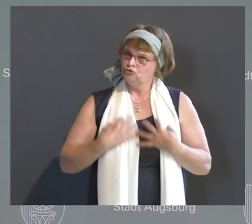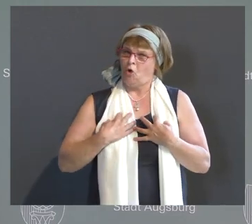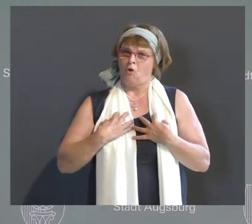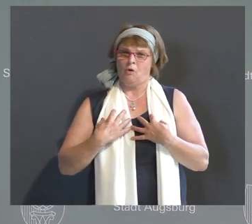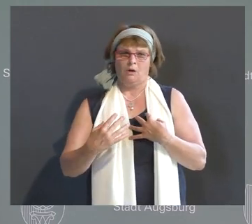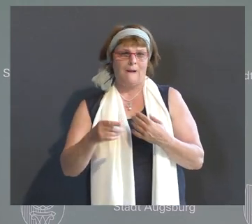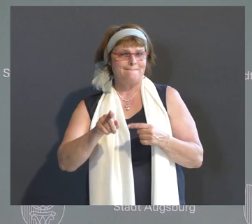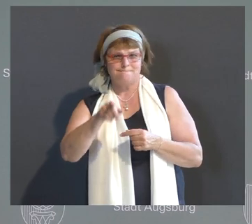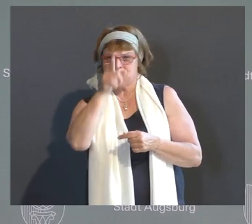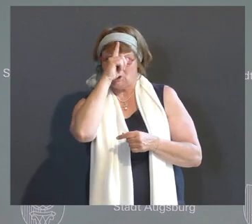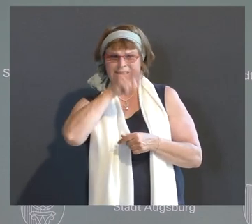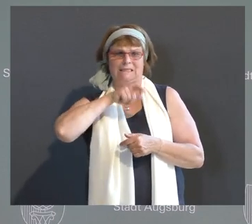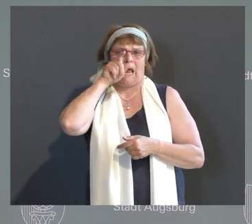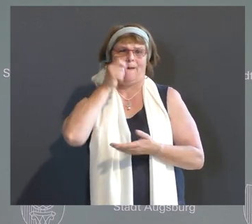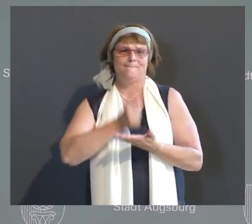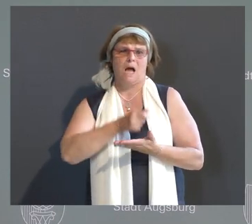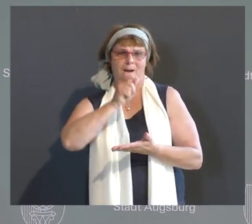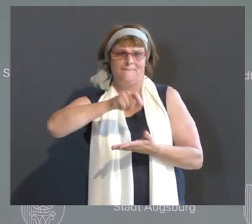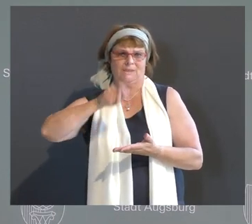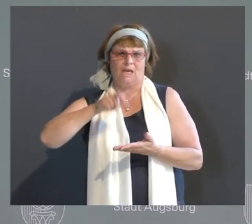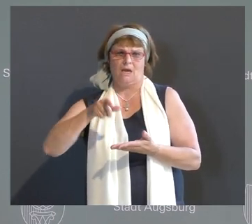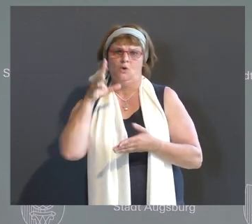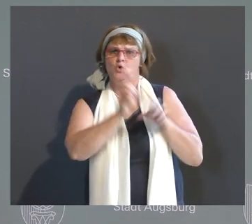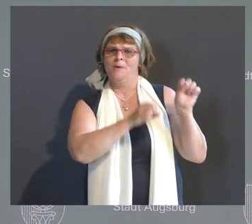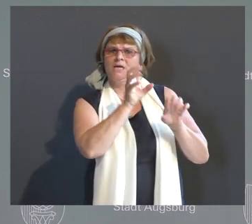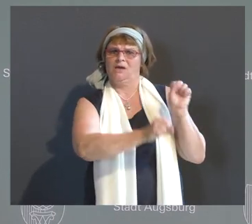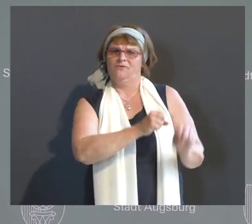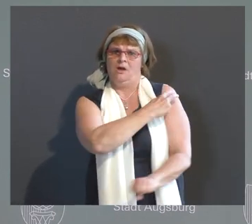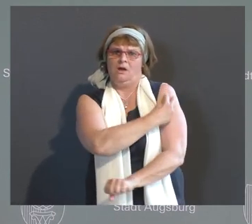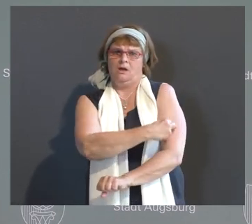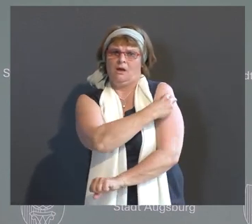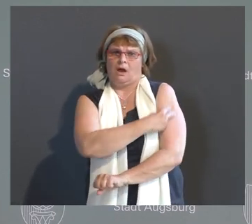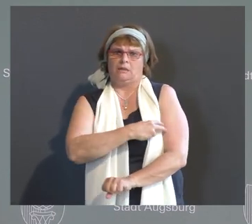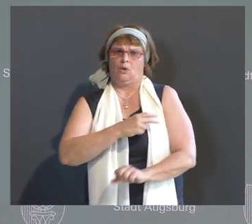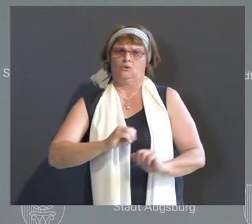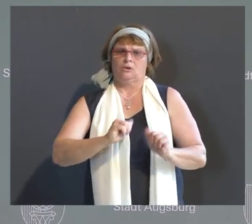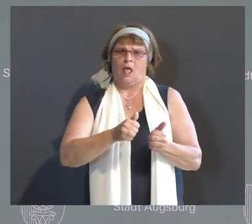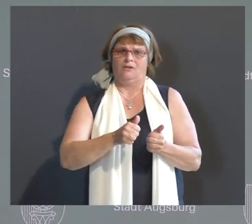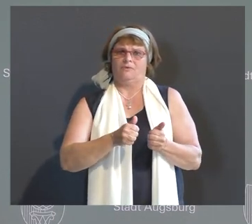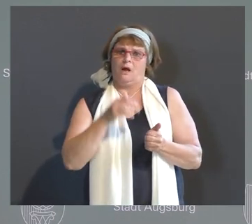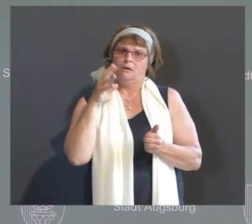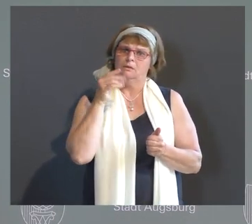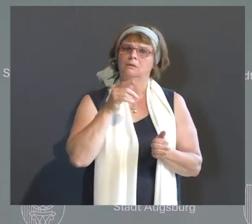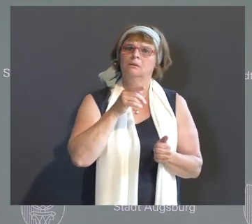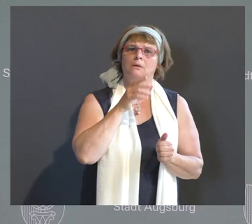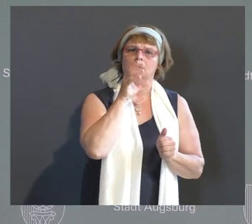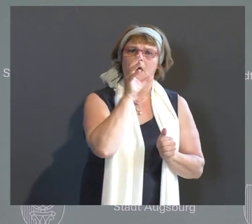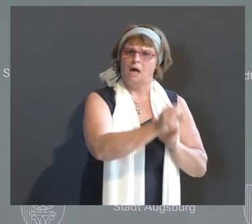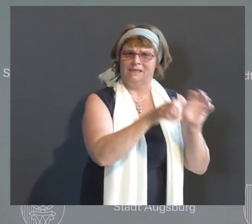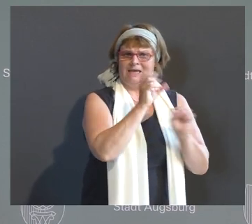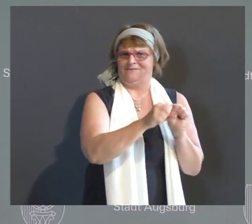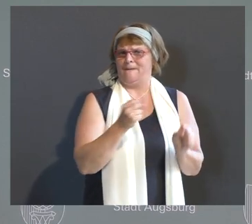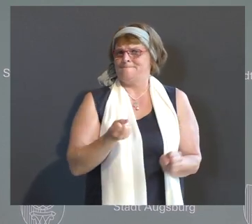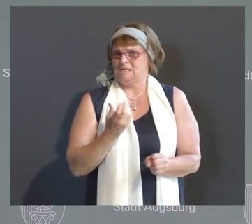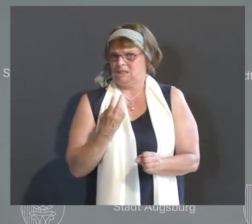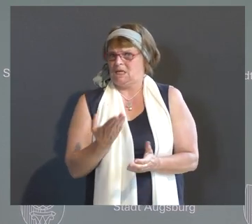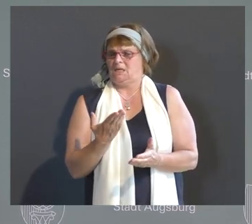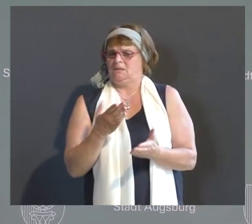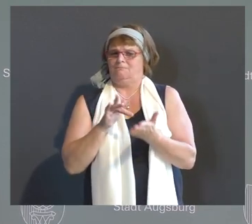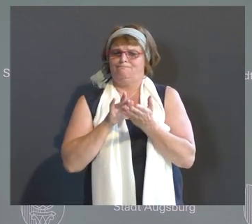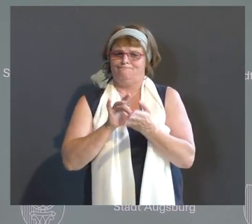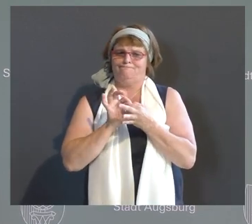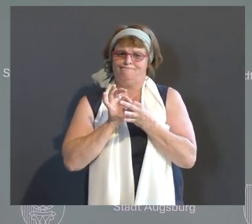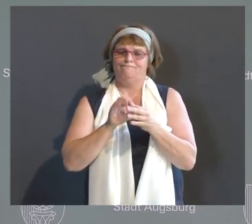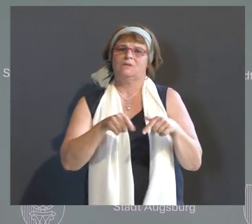auf Polizei, Ordnungsdienst und Rettungskräfte. Und an dieser Stelle möchte ich mich ganz herzlich bedanken bei